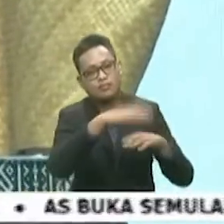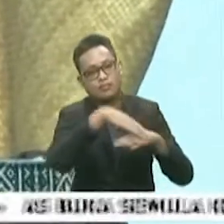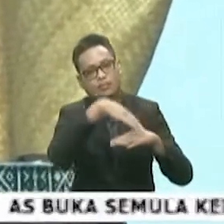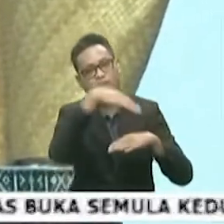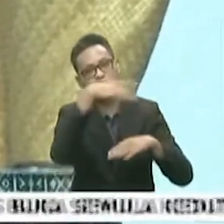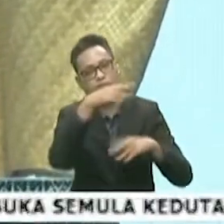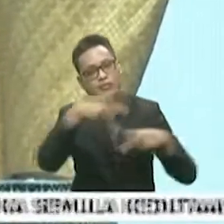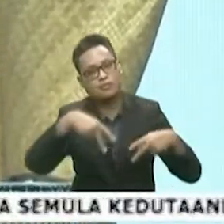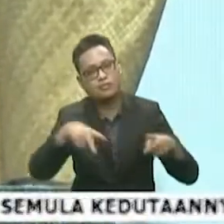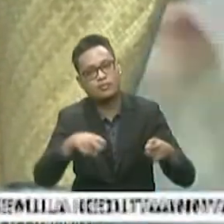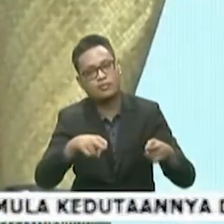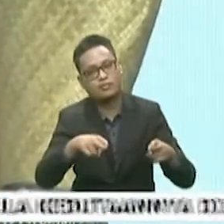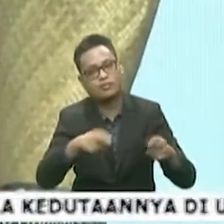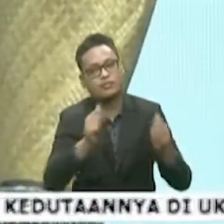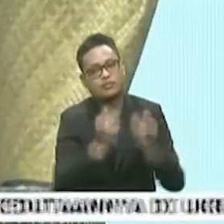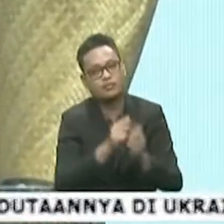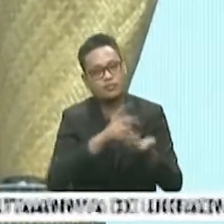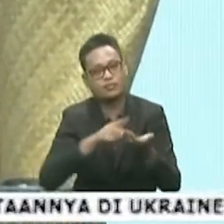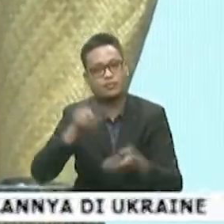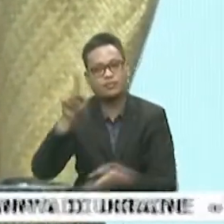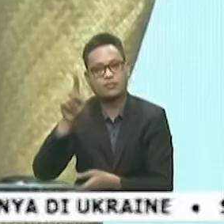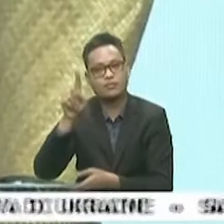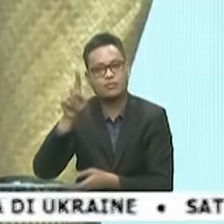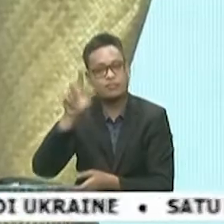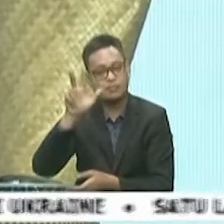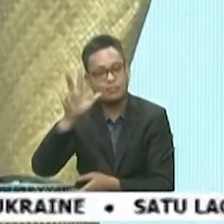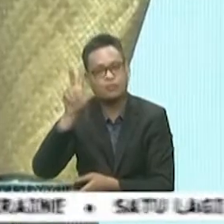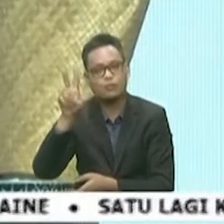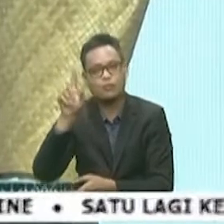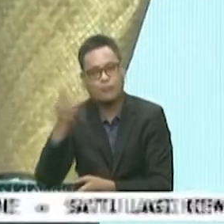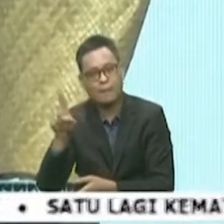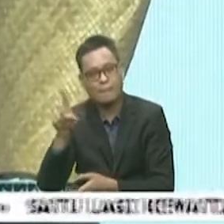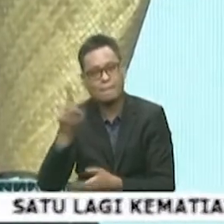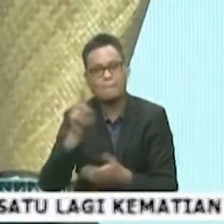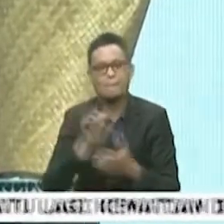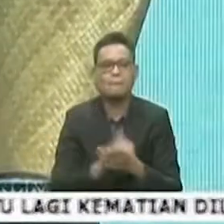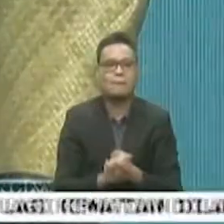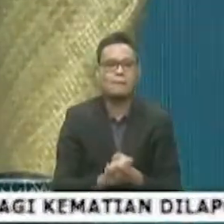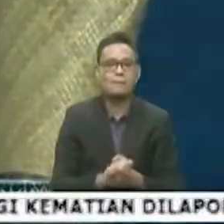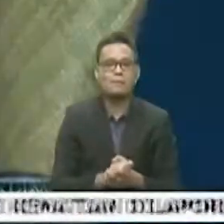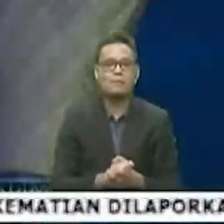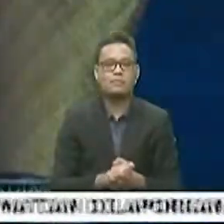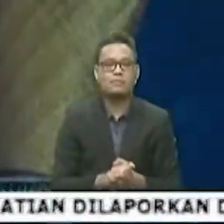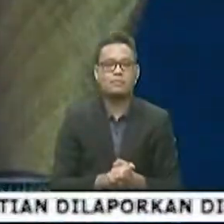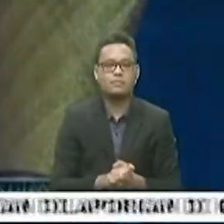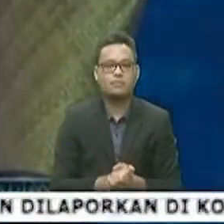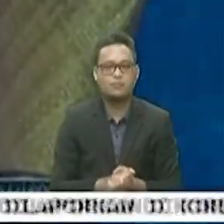多元与和谐的社会面貌，推动国家达到先进国地位以及成为高收入经济体的目